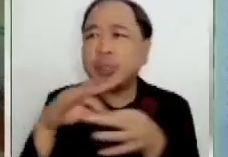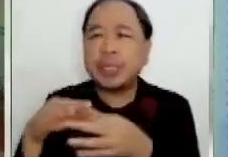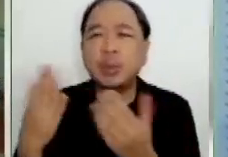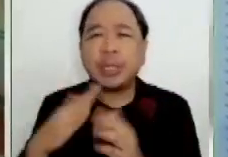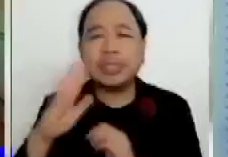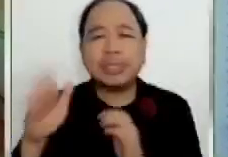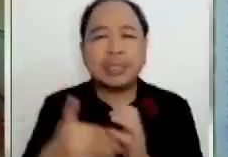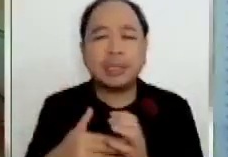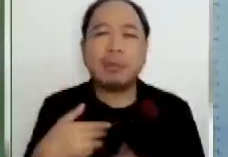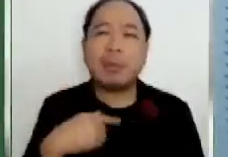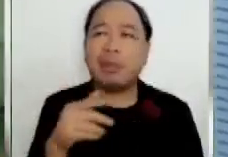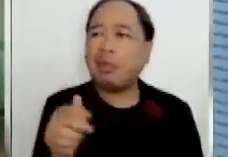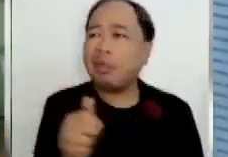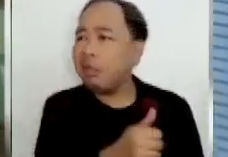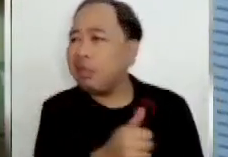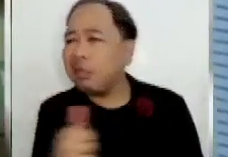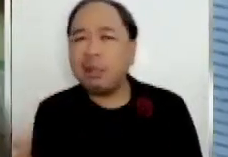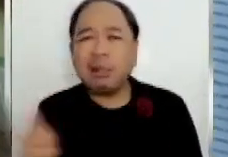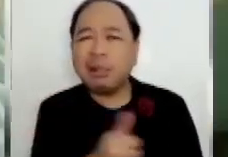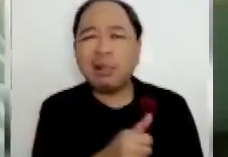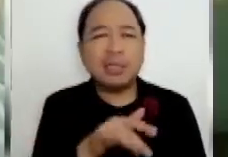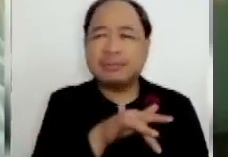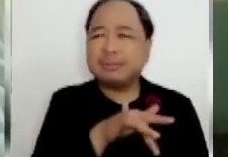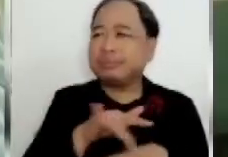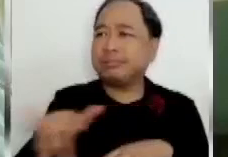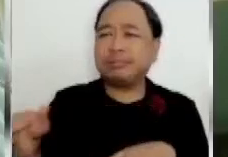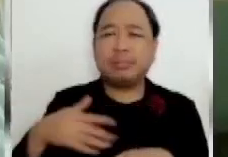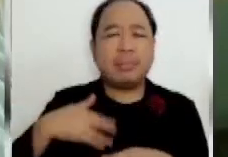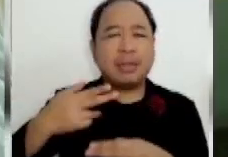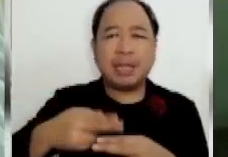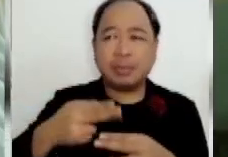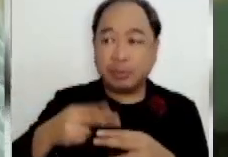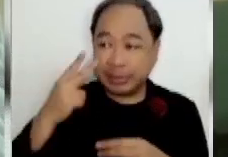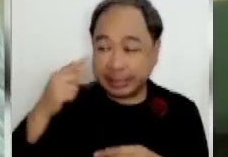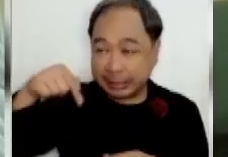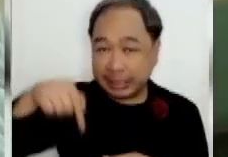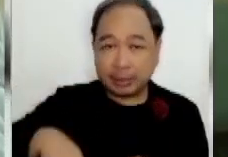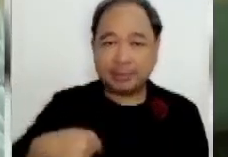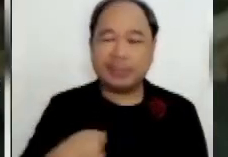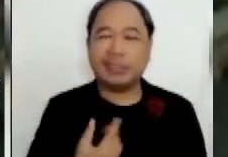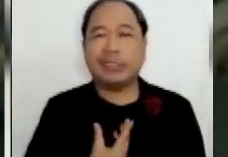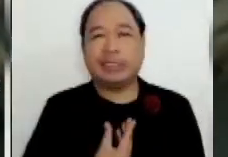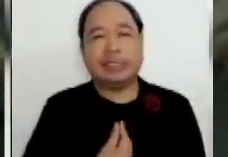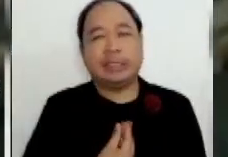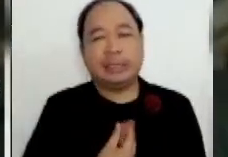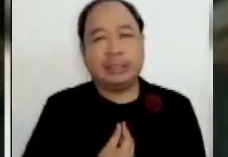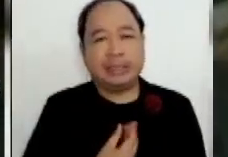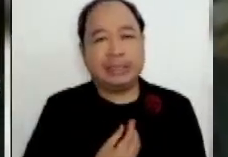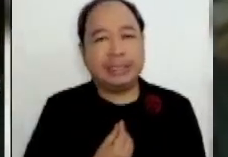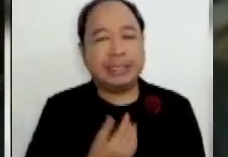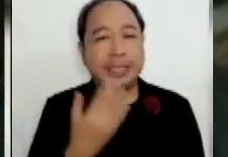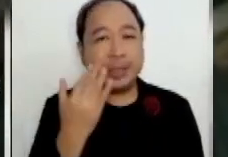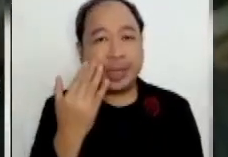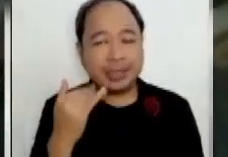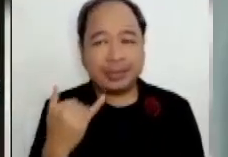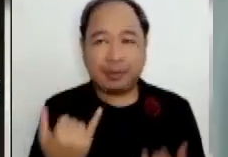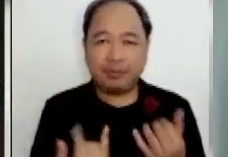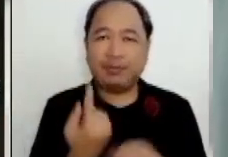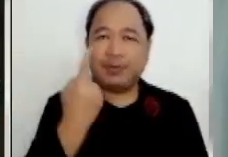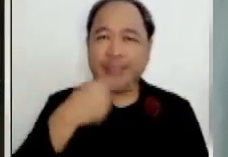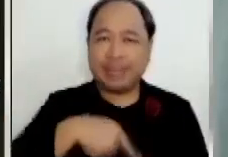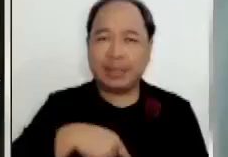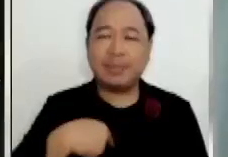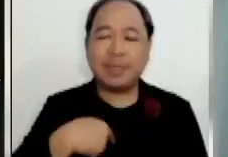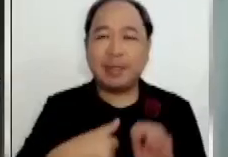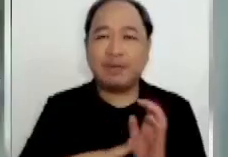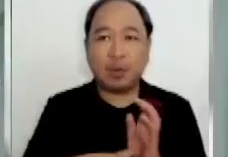wala dito yung pangalan ko kahit dun sa baba. Kinakabahan po. Kasi po ano, first time lang boboto tapos